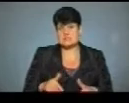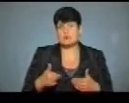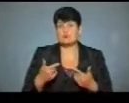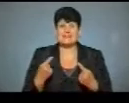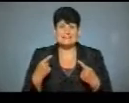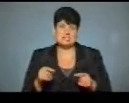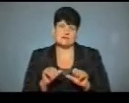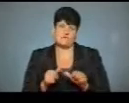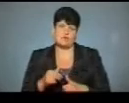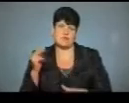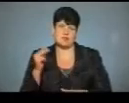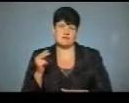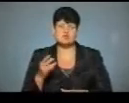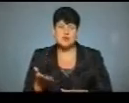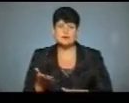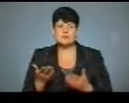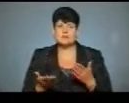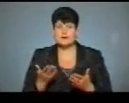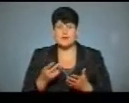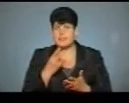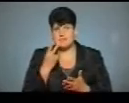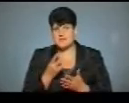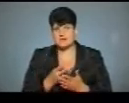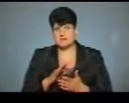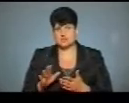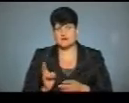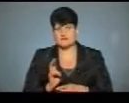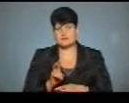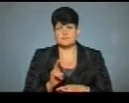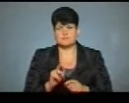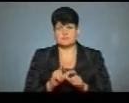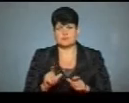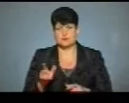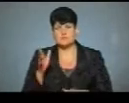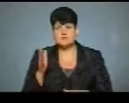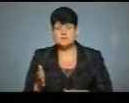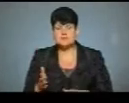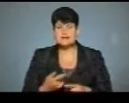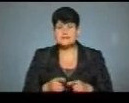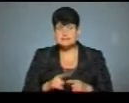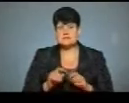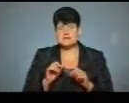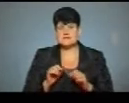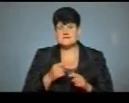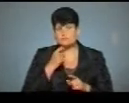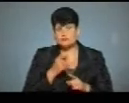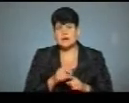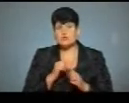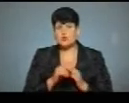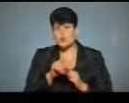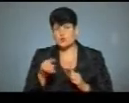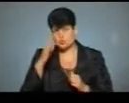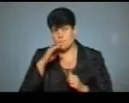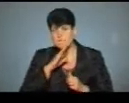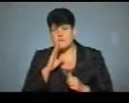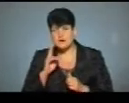інша форма навчання, яка не передбачає відвідування закладу освіти. Це вже відповідальність кожного батька. Я не